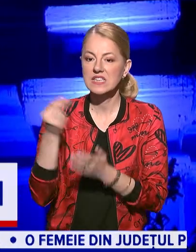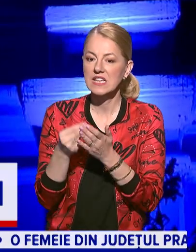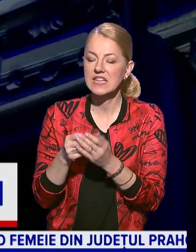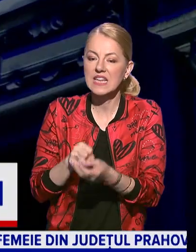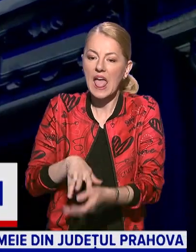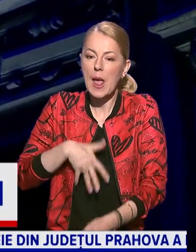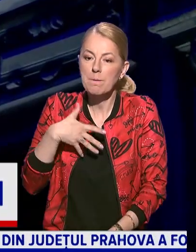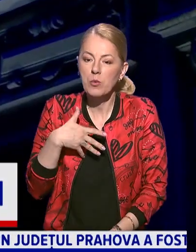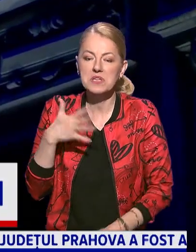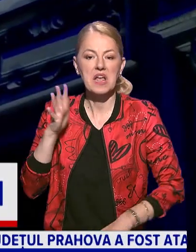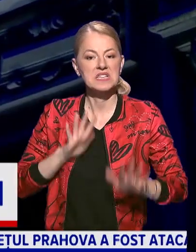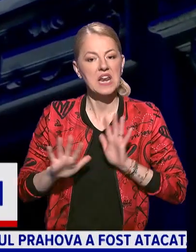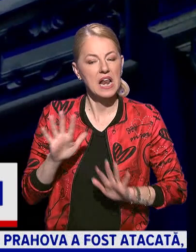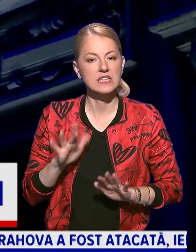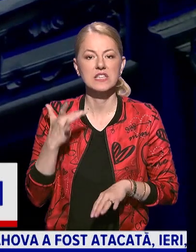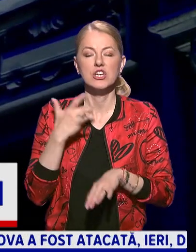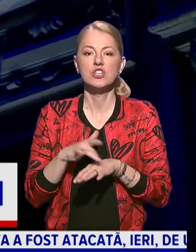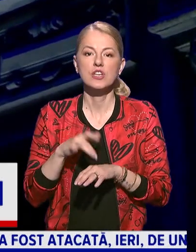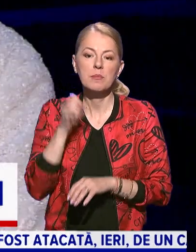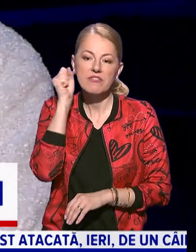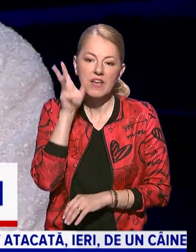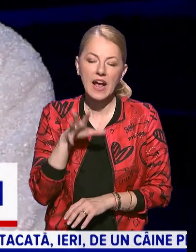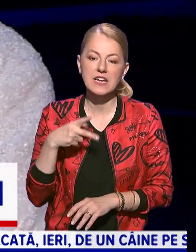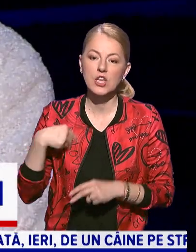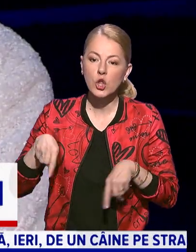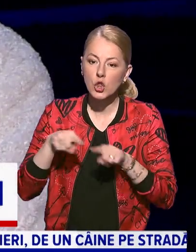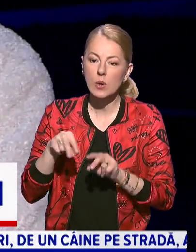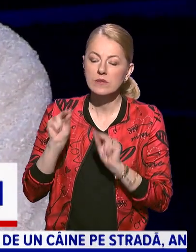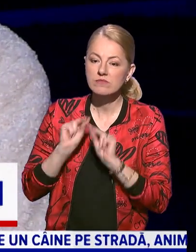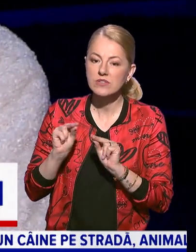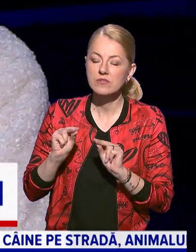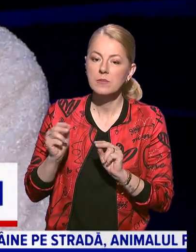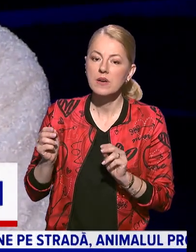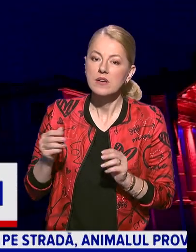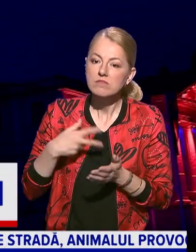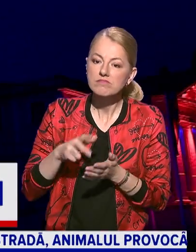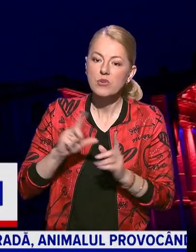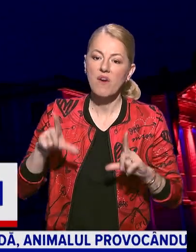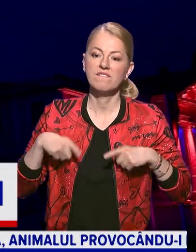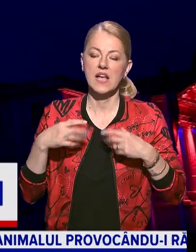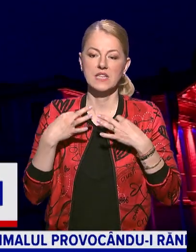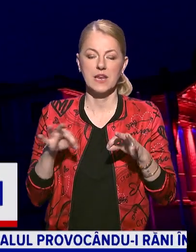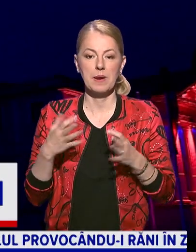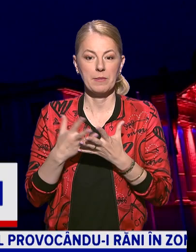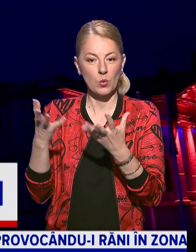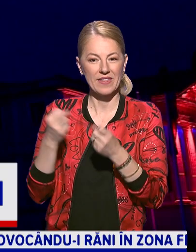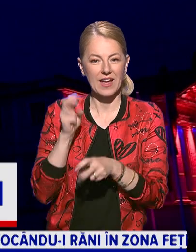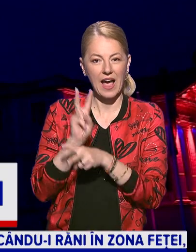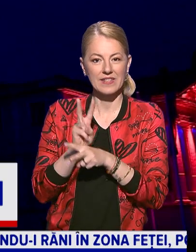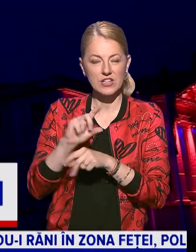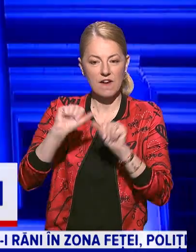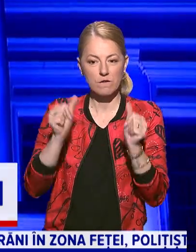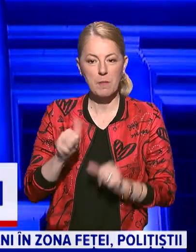emoțiile, se relaxează. Încercăm zilnic noi să-i ajutăm să ducă o viață cât mai independentă. Pentru a atrage atenția asupra